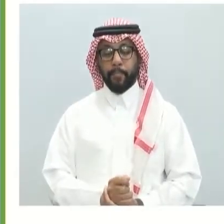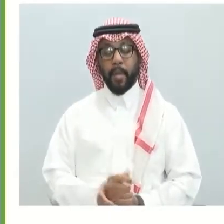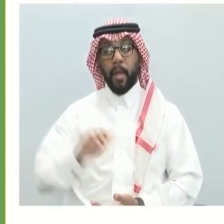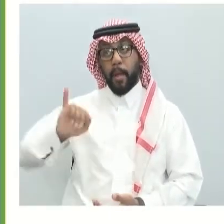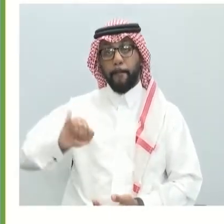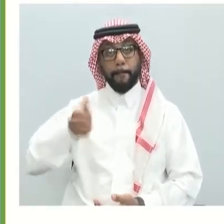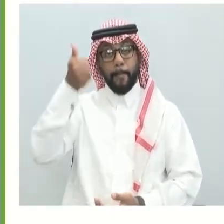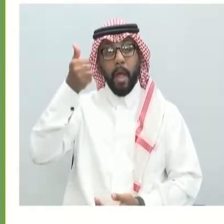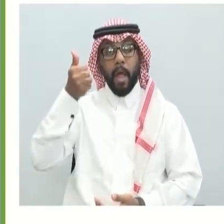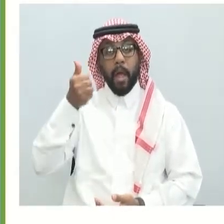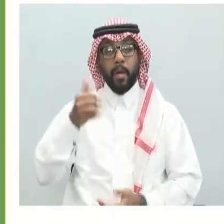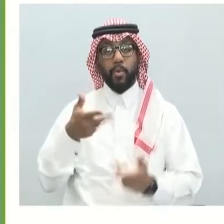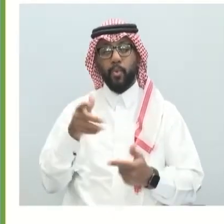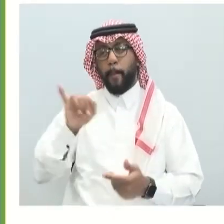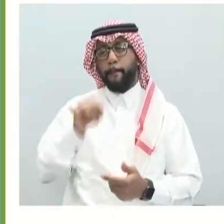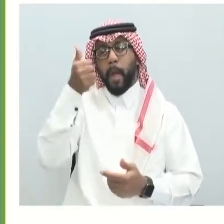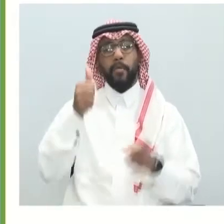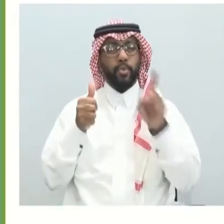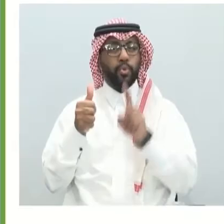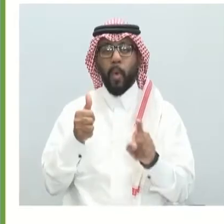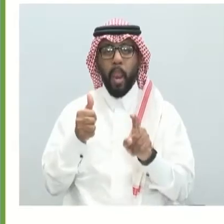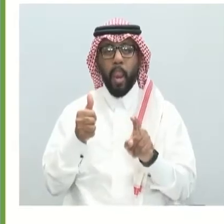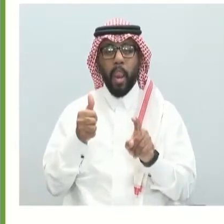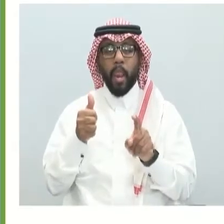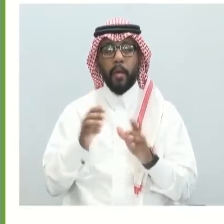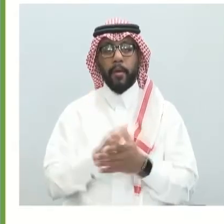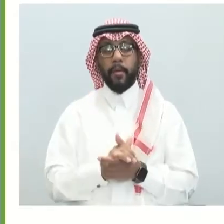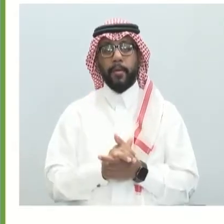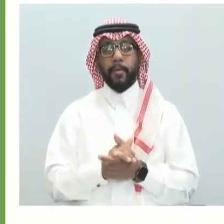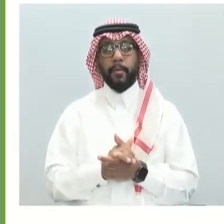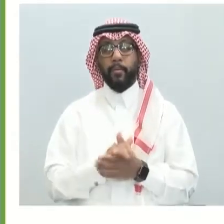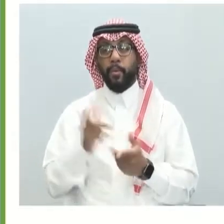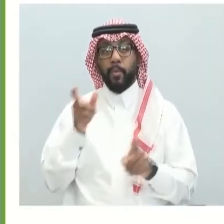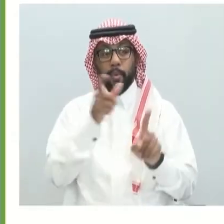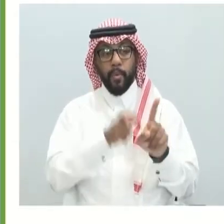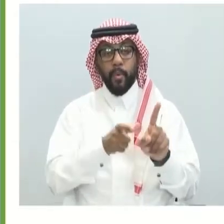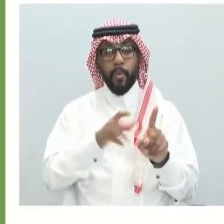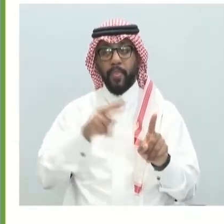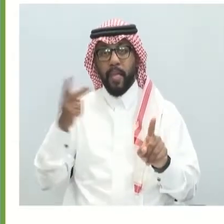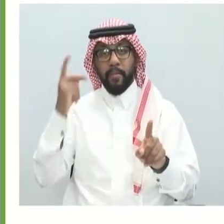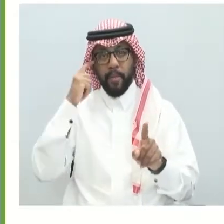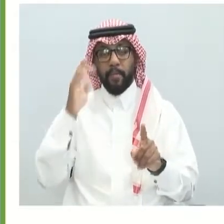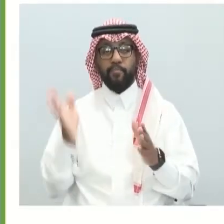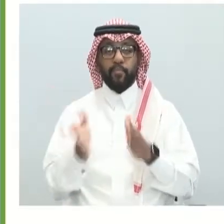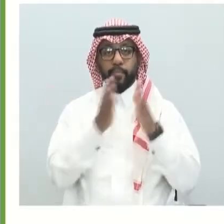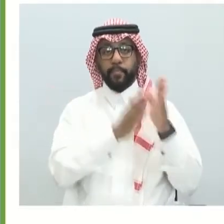ماء وتاتي غالبا للسؤال عن الفاعل غير العاقل